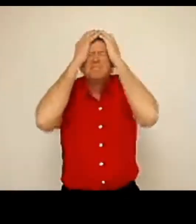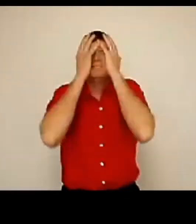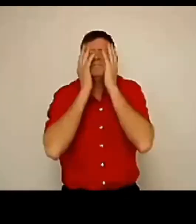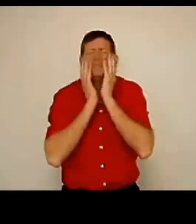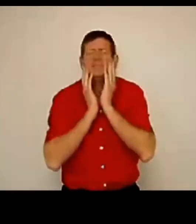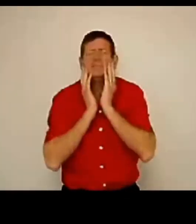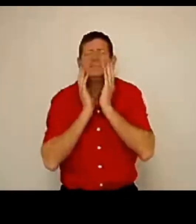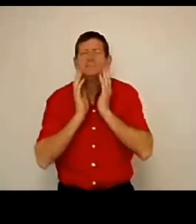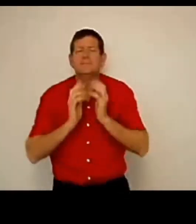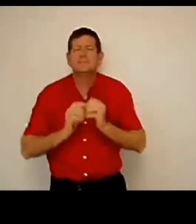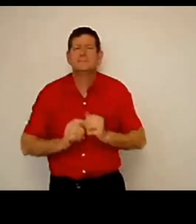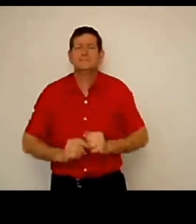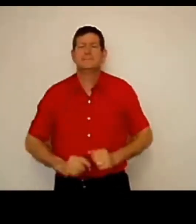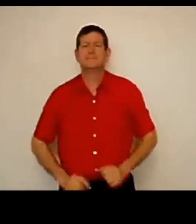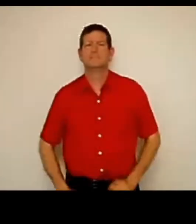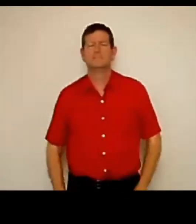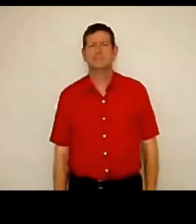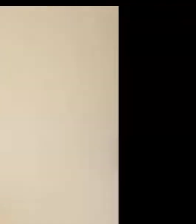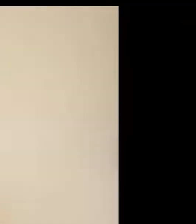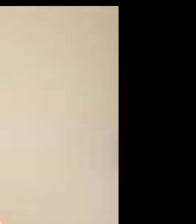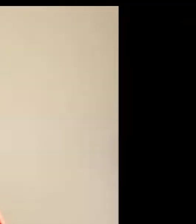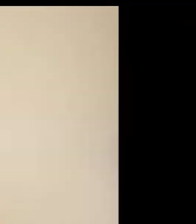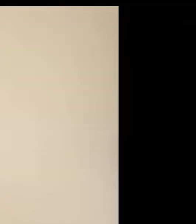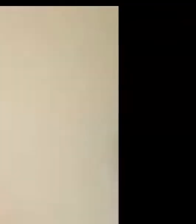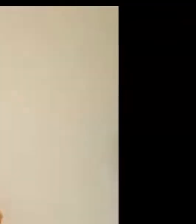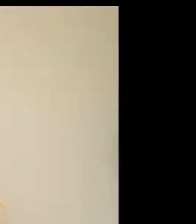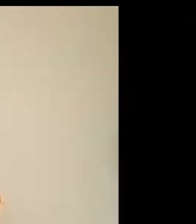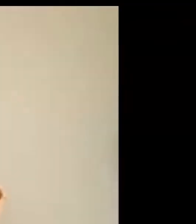Prendre une douche.